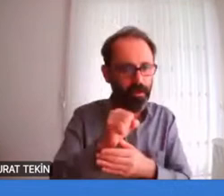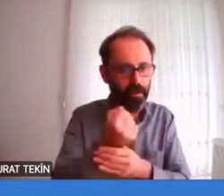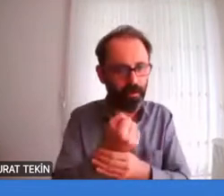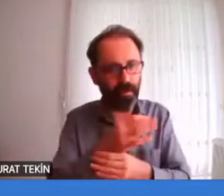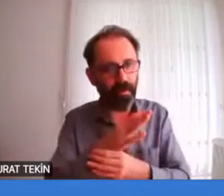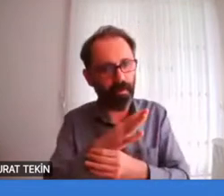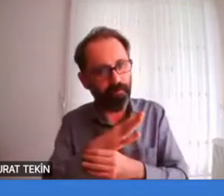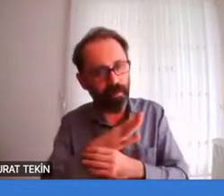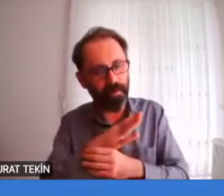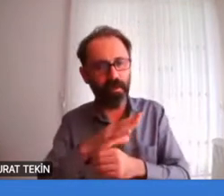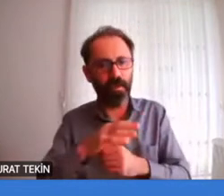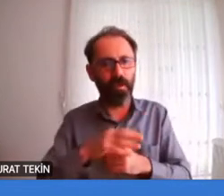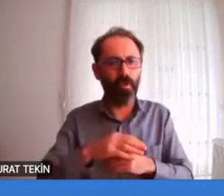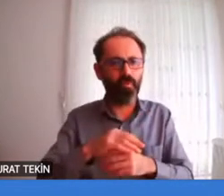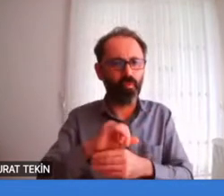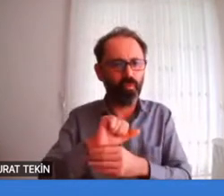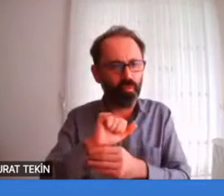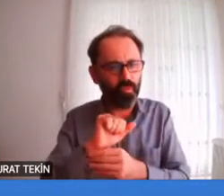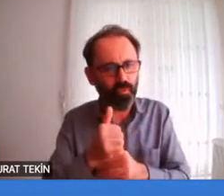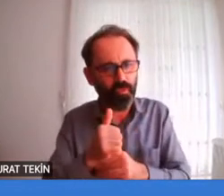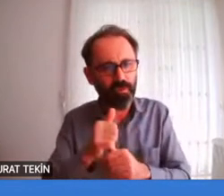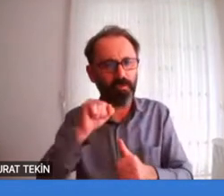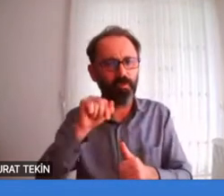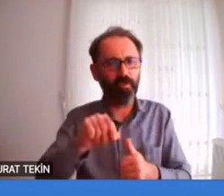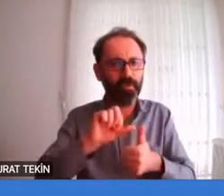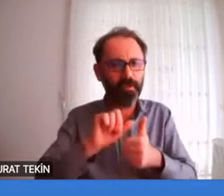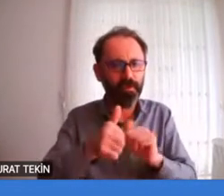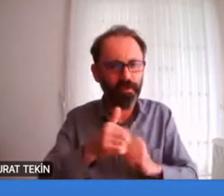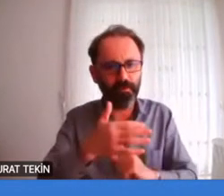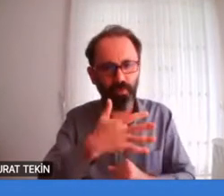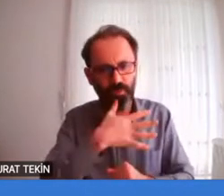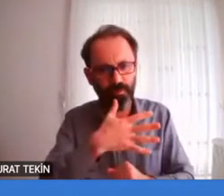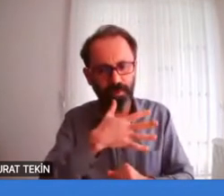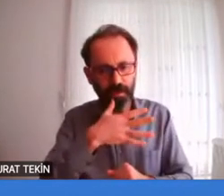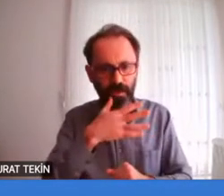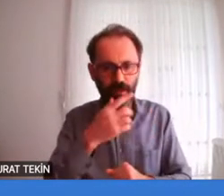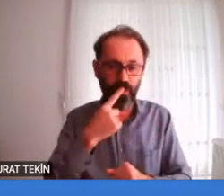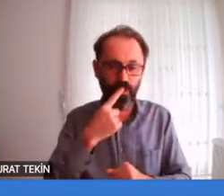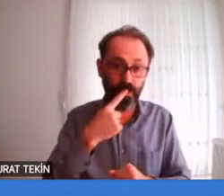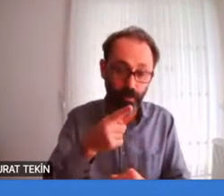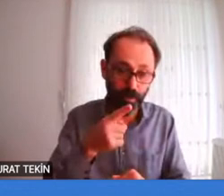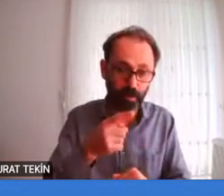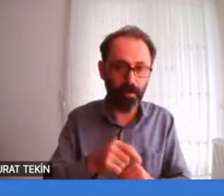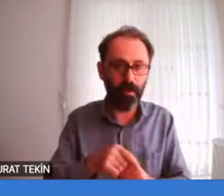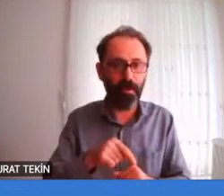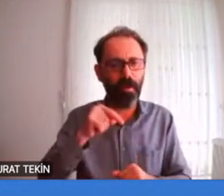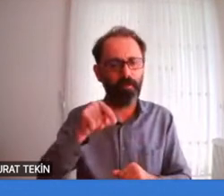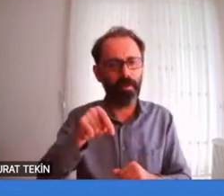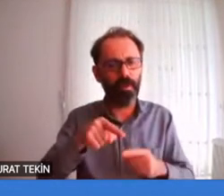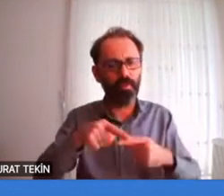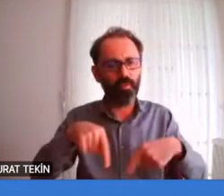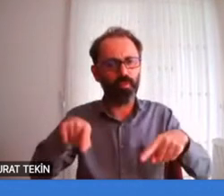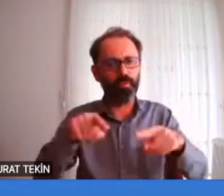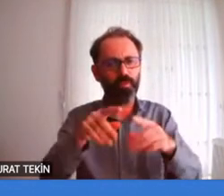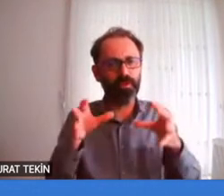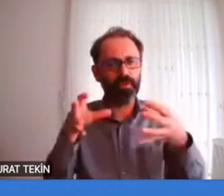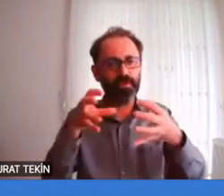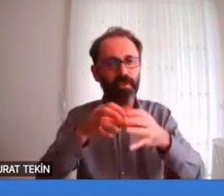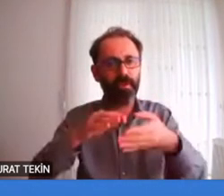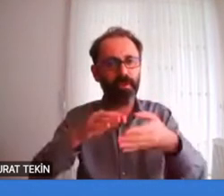ve yetenekli olması, hem de Sevda'nın özellikle altını çizdiği inanç, başarı ve